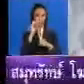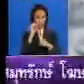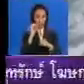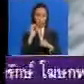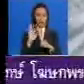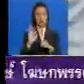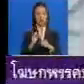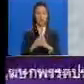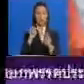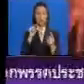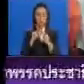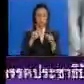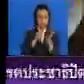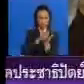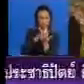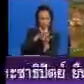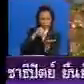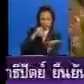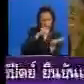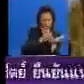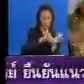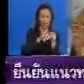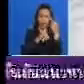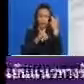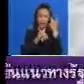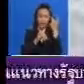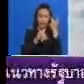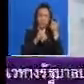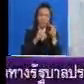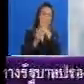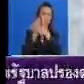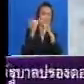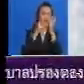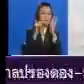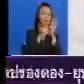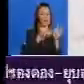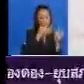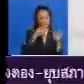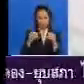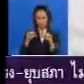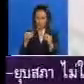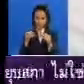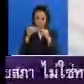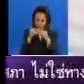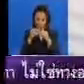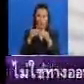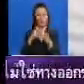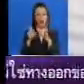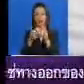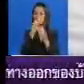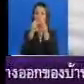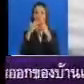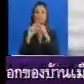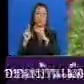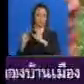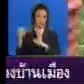ร้านขายยาไปรับประทานส่วนที่จังหวัดปราจีนบุรีกลุ่มสมุนไพรบ้านดงบังตำบลขี้เหล็กซึ่งก็เป็นแหล่งวัตถุดิ